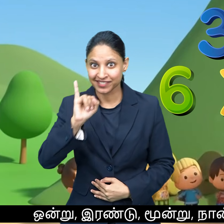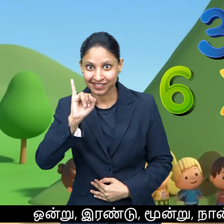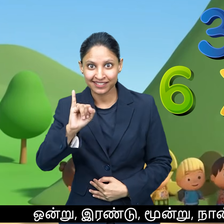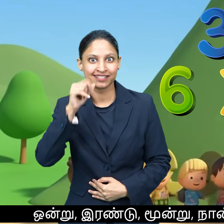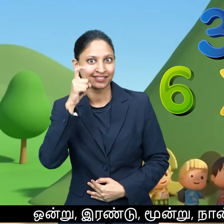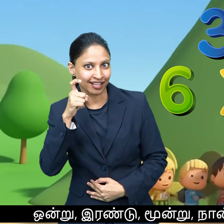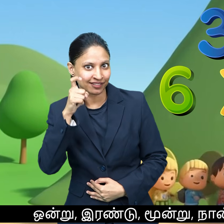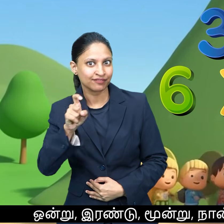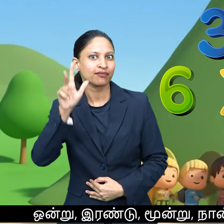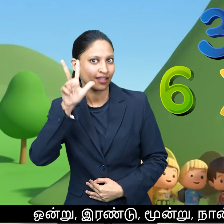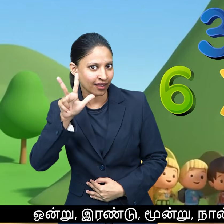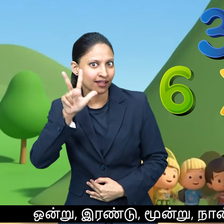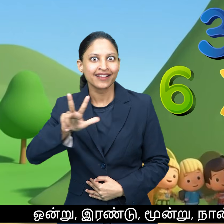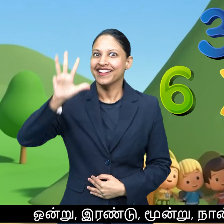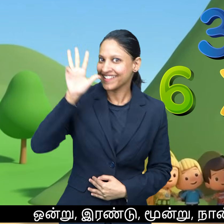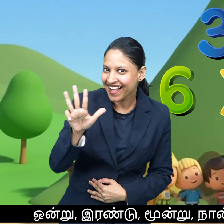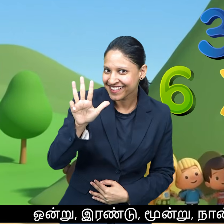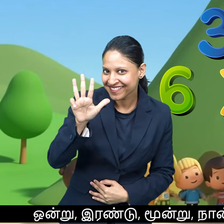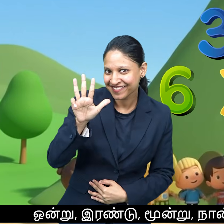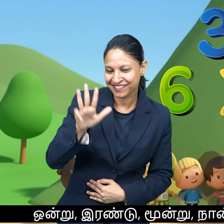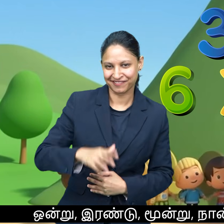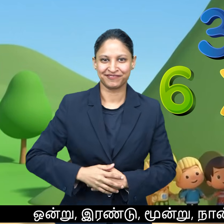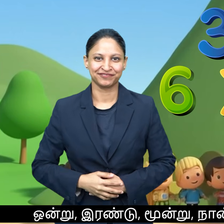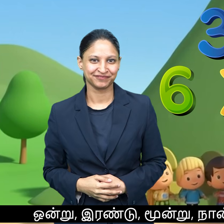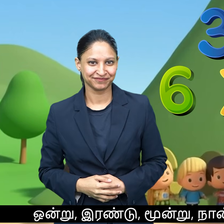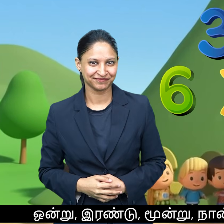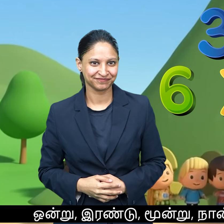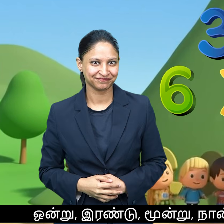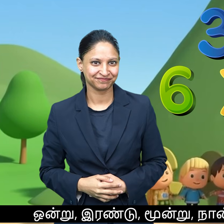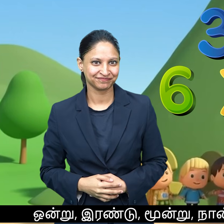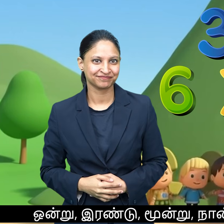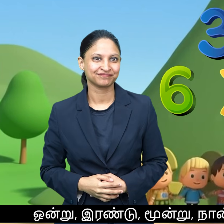5, 6, 7, 8, 9.